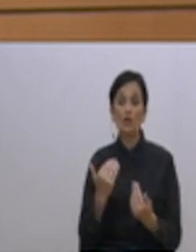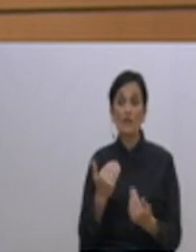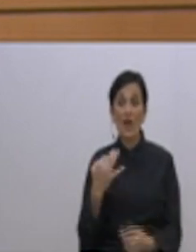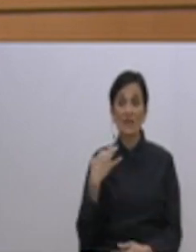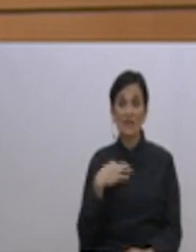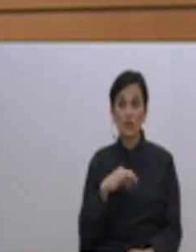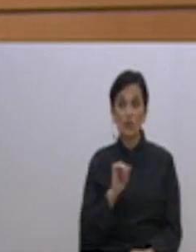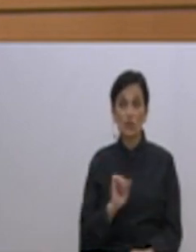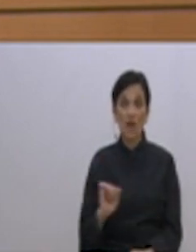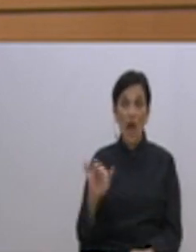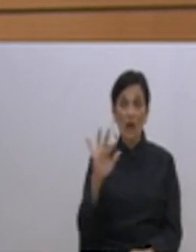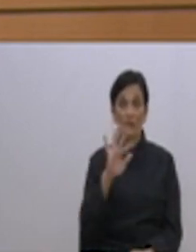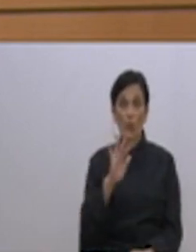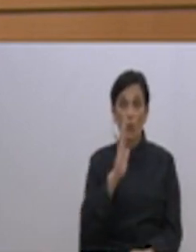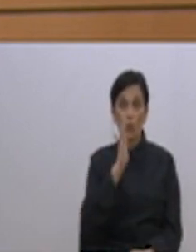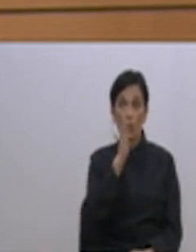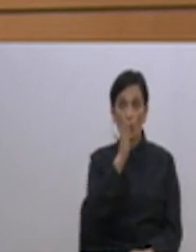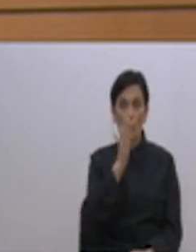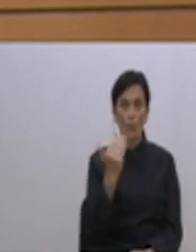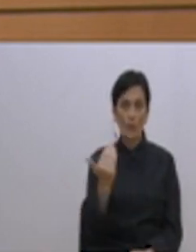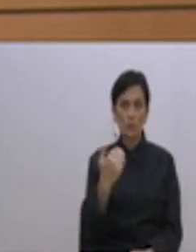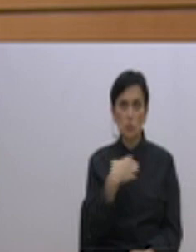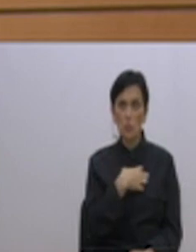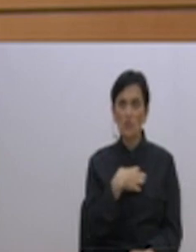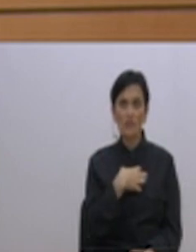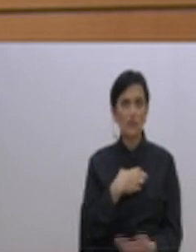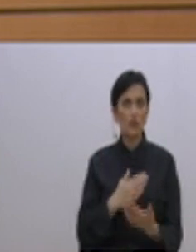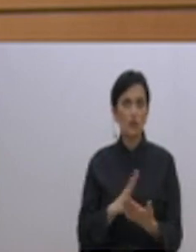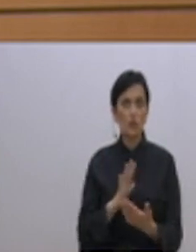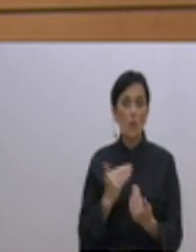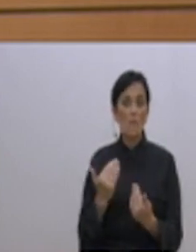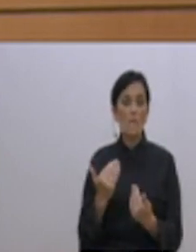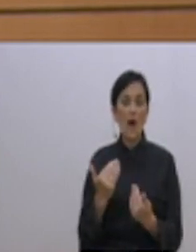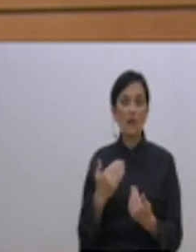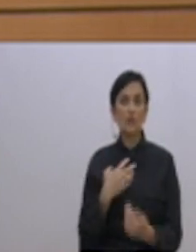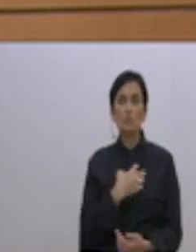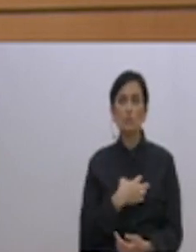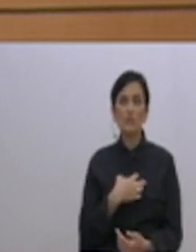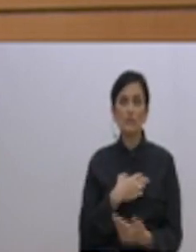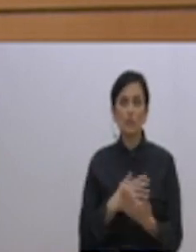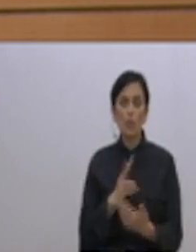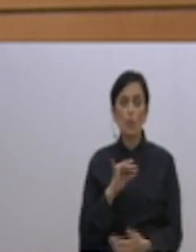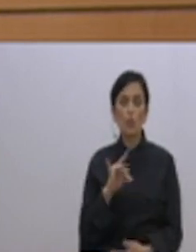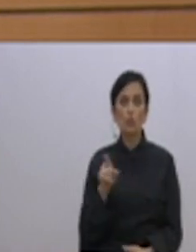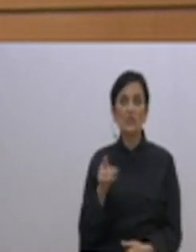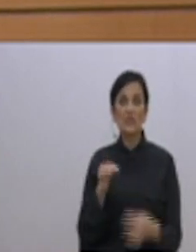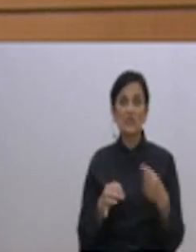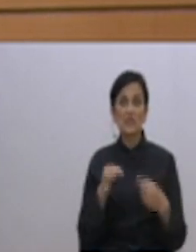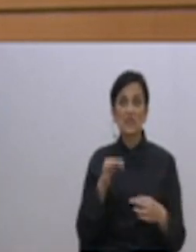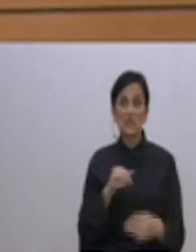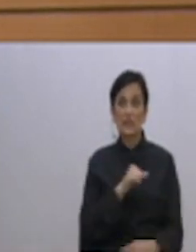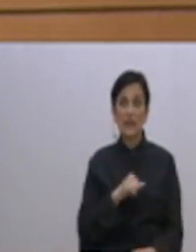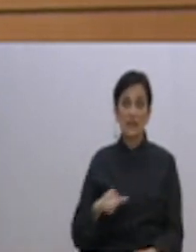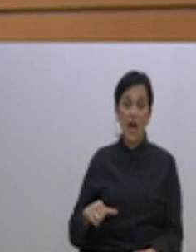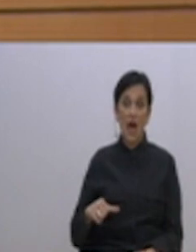შვილების ევროპული მომავალი მათთვის მნიშვნელოვანი არაა, იმიტომ რომ მათთვის გაცილებით მნიშვნელოვანია მურუსიზის სასამართლო კლანი.